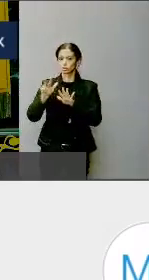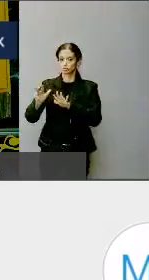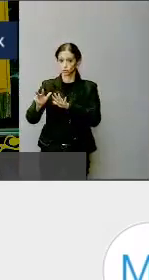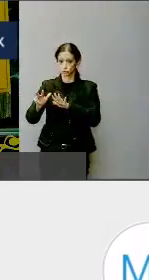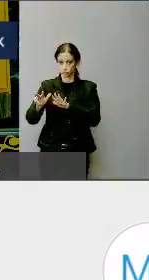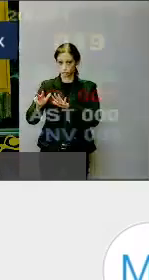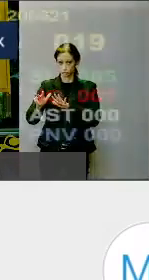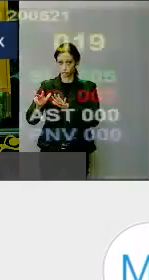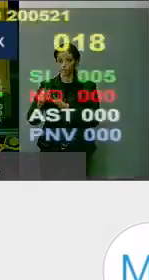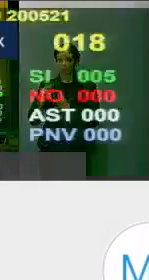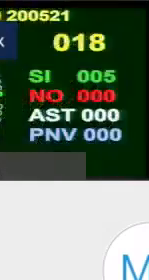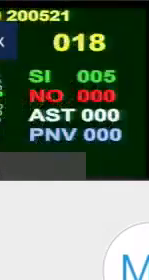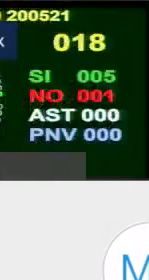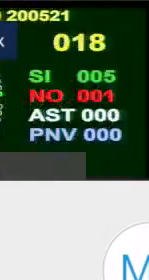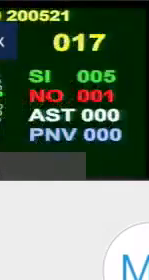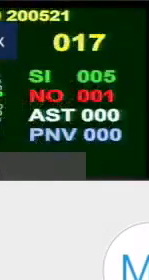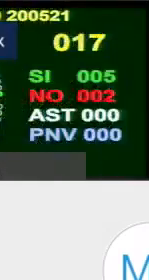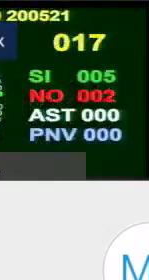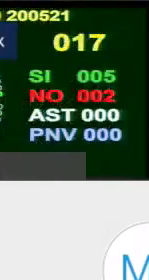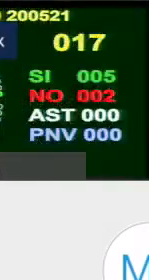si vota